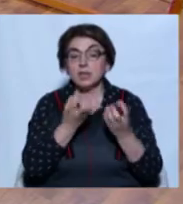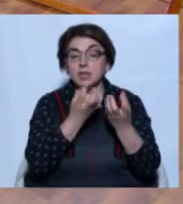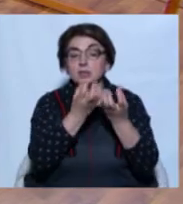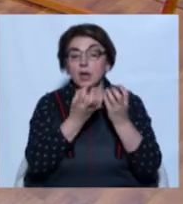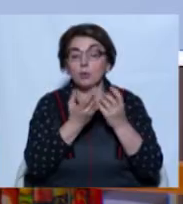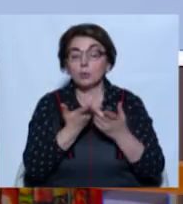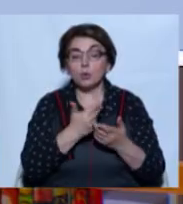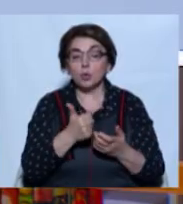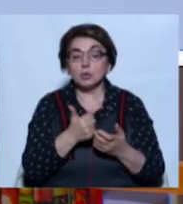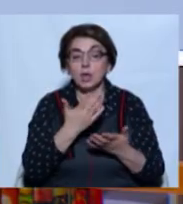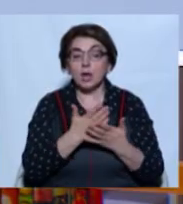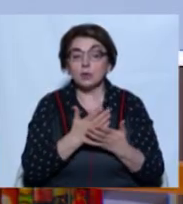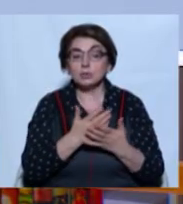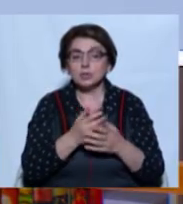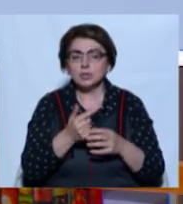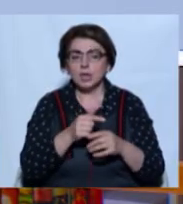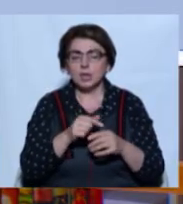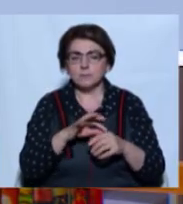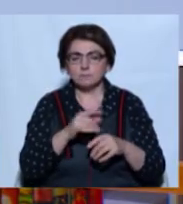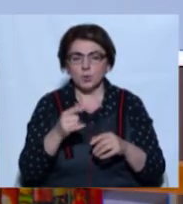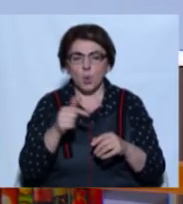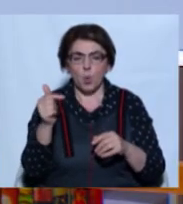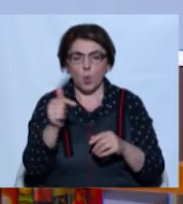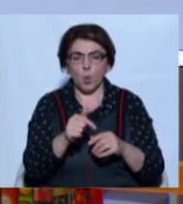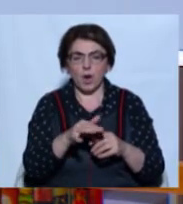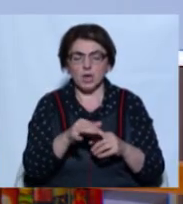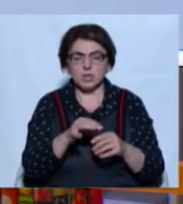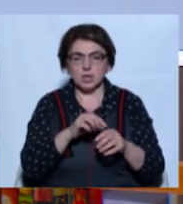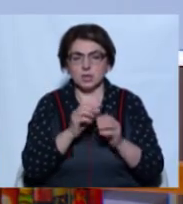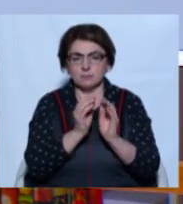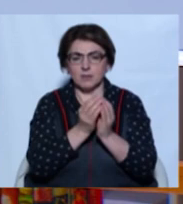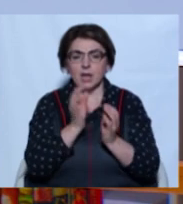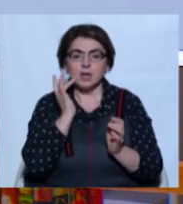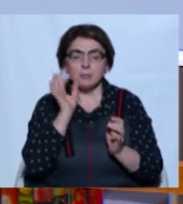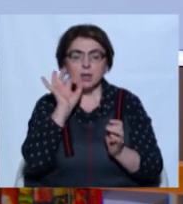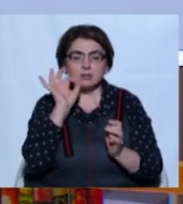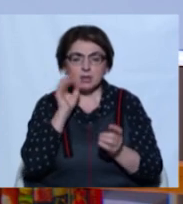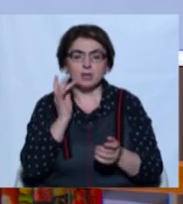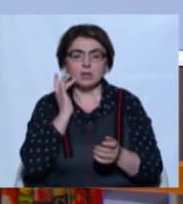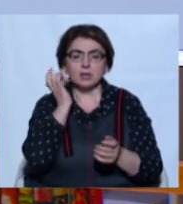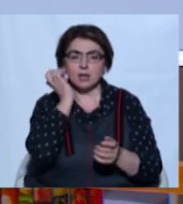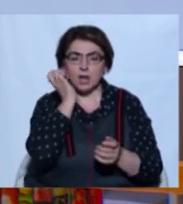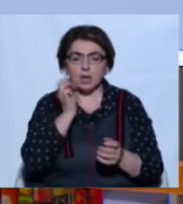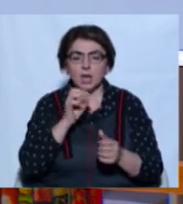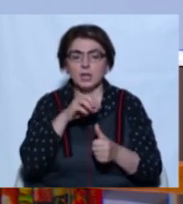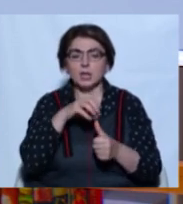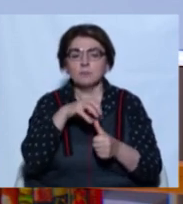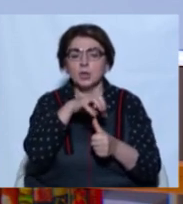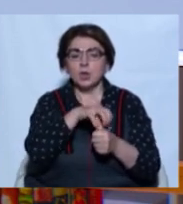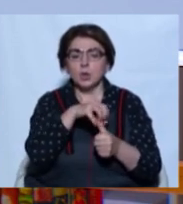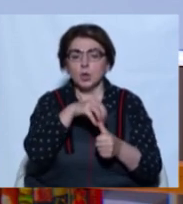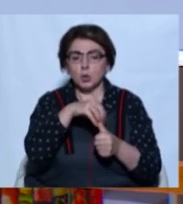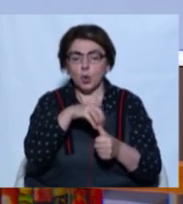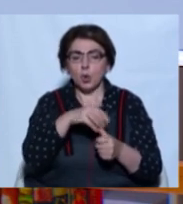ნაყოფებით, რომელთაც აქვთ უხეში ზედაპირი, მაგალითად ნაჭუჭი, აი თხილი, კაკალი, რკო და ასე